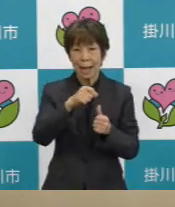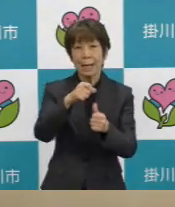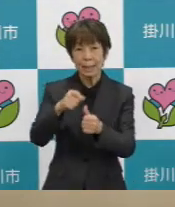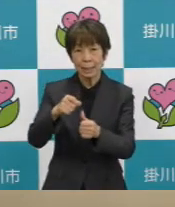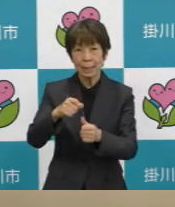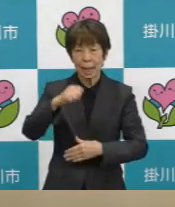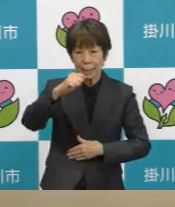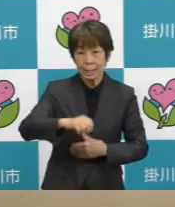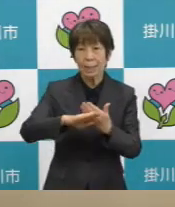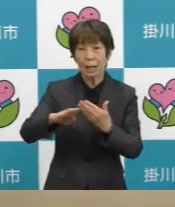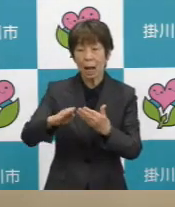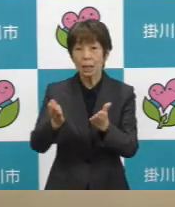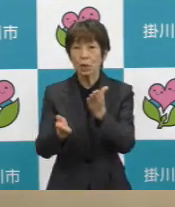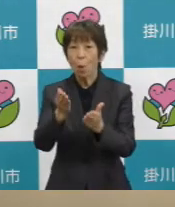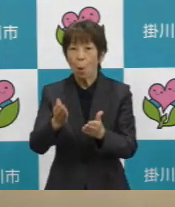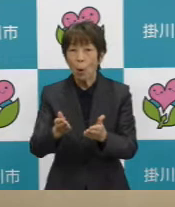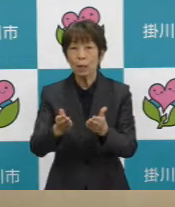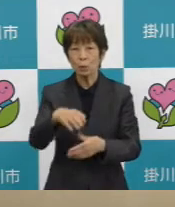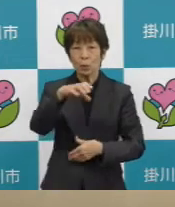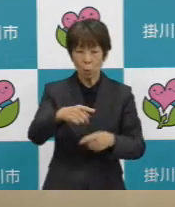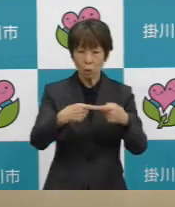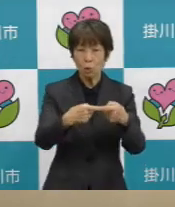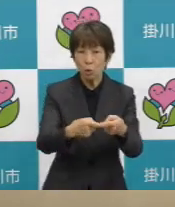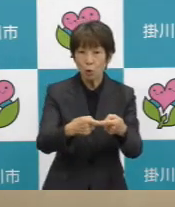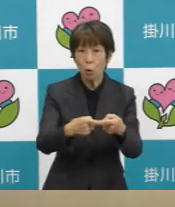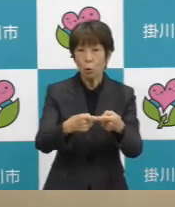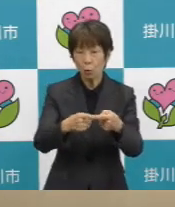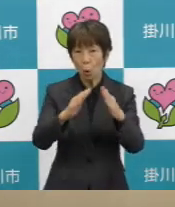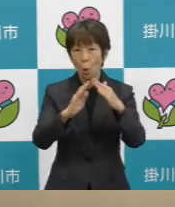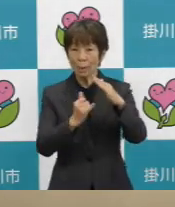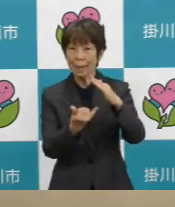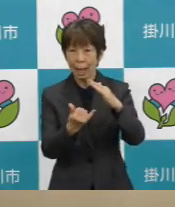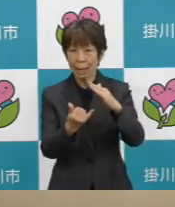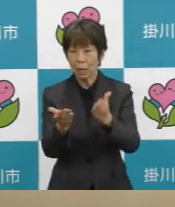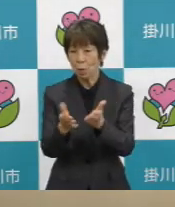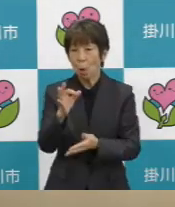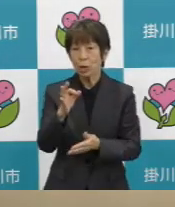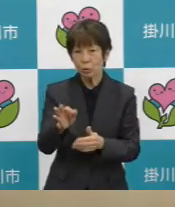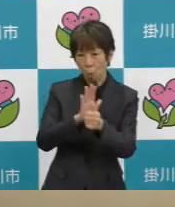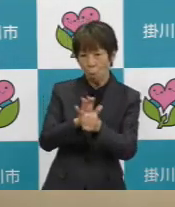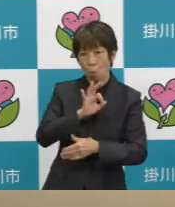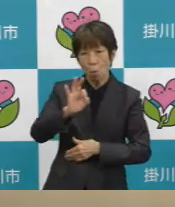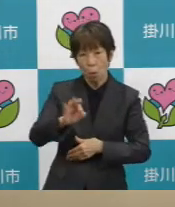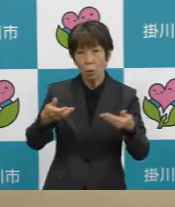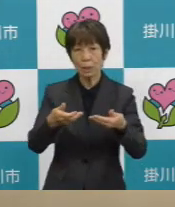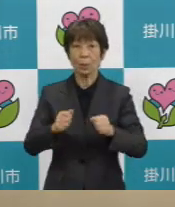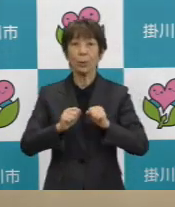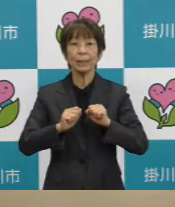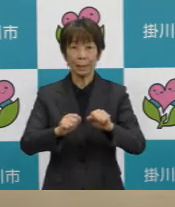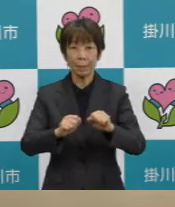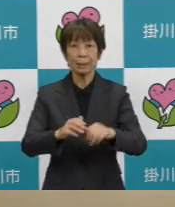設等に入所している世帯への保育料補助等の事業を実施しております